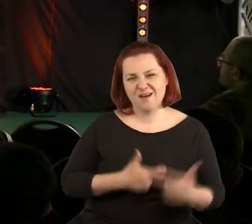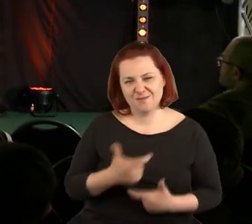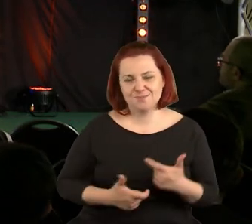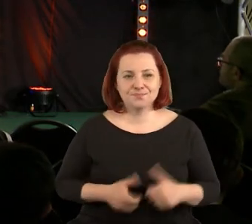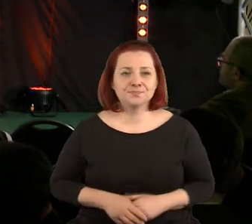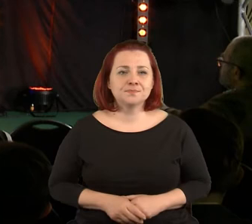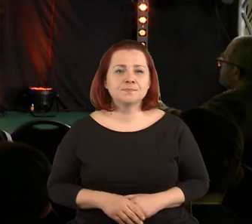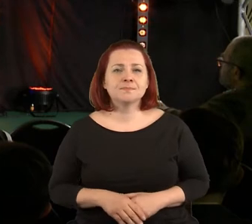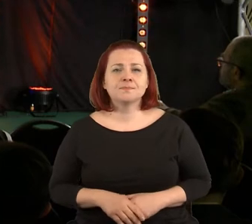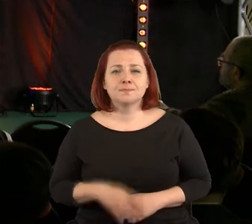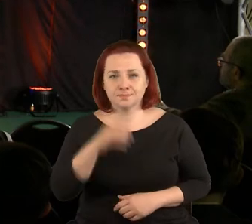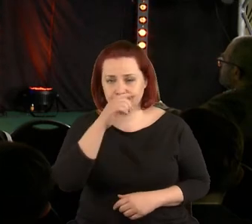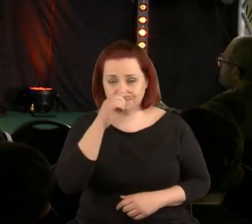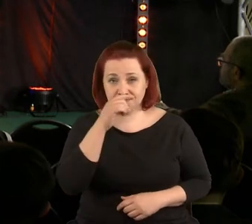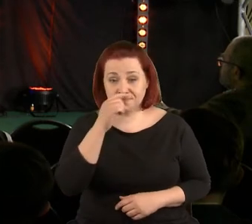ja mam